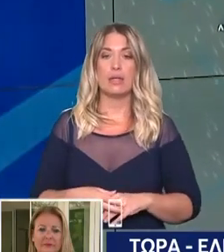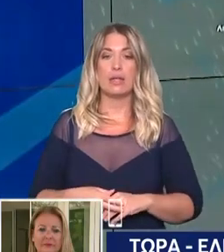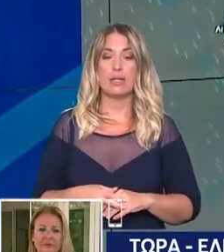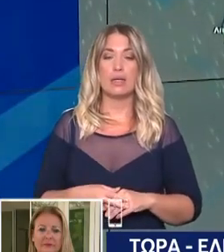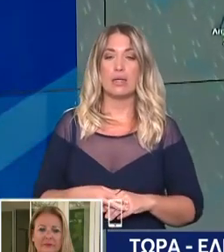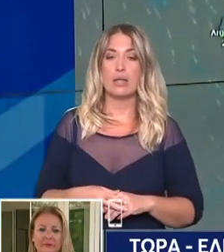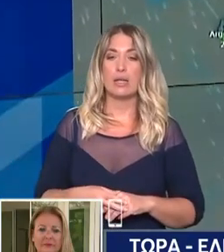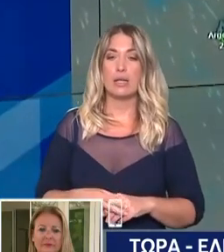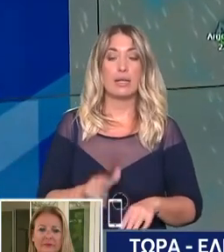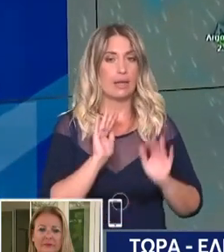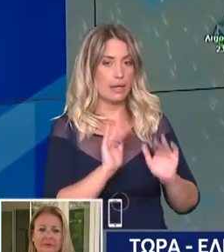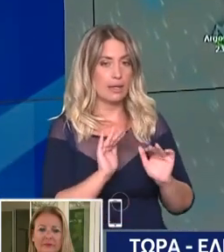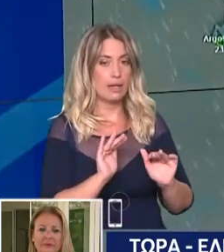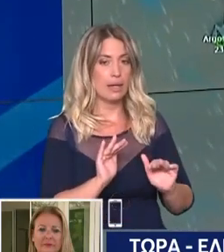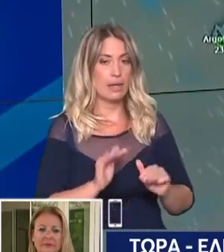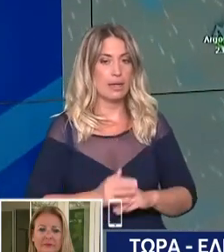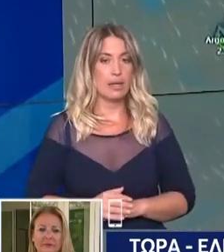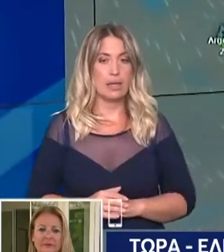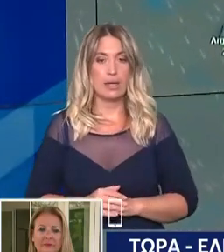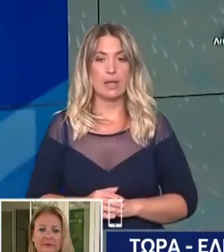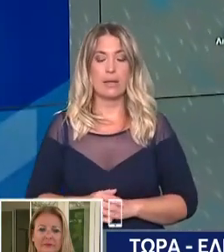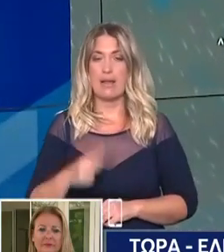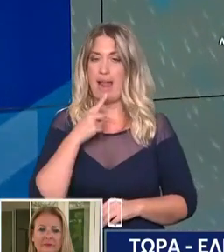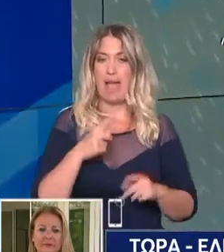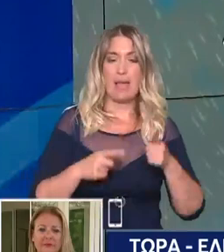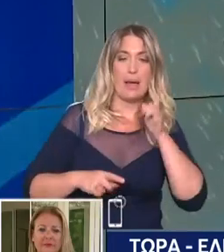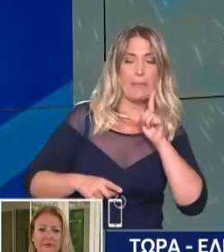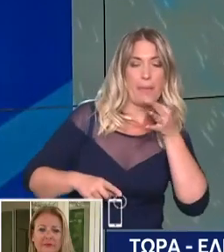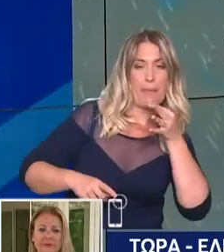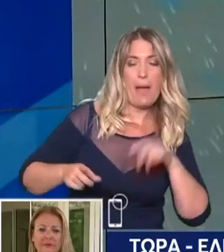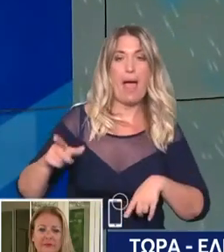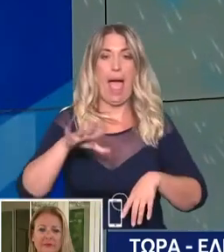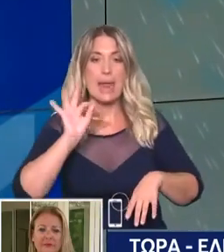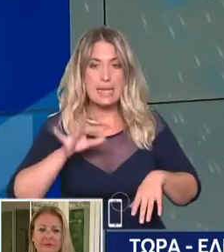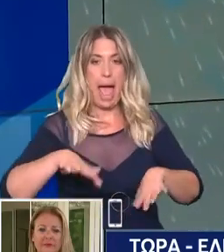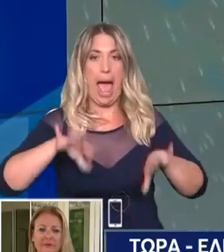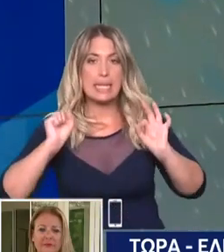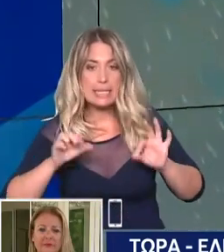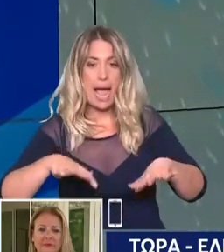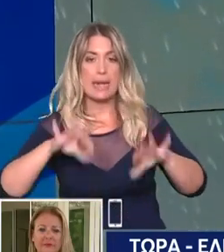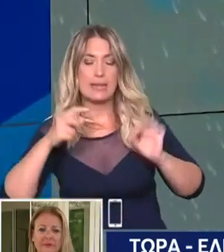και εκεί θέμα. Έχει αρχίσει το καιρικό, αλλά εδώ υποτίθεται είναι το σημείο. Φαίνεται να υπάρχει